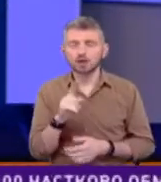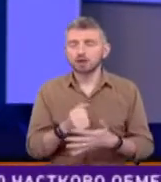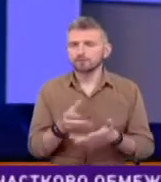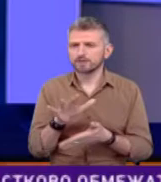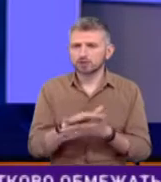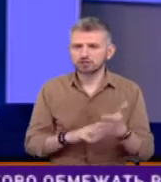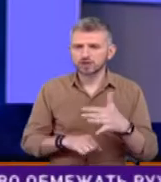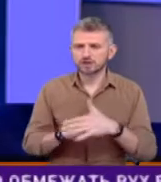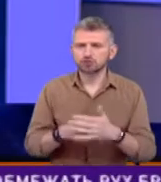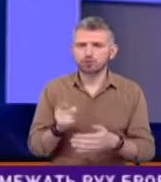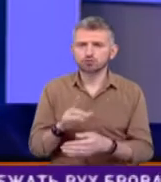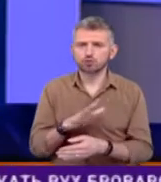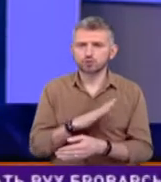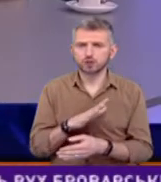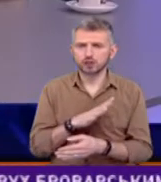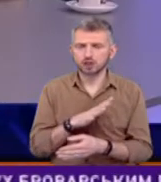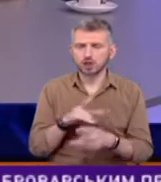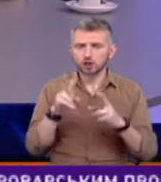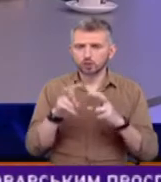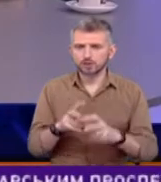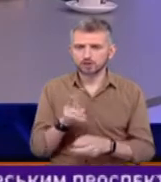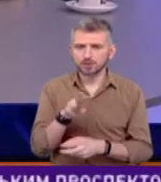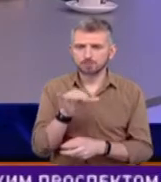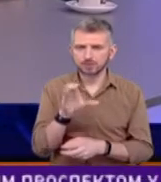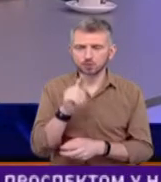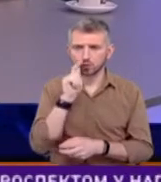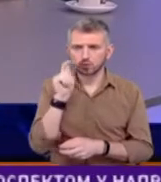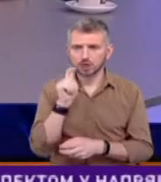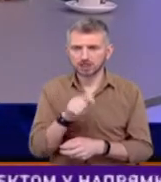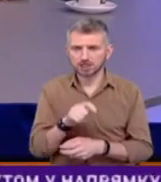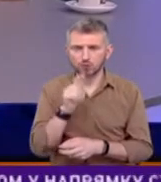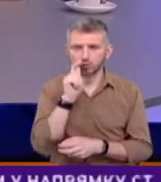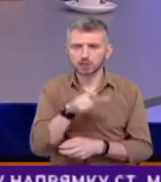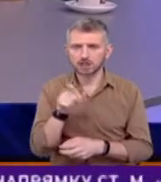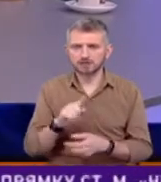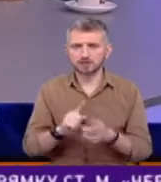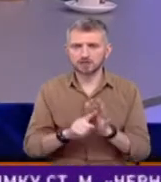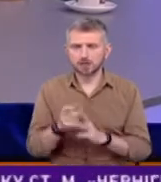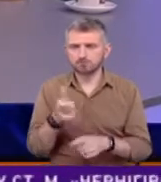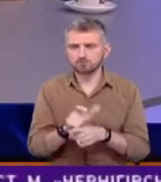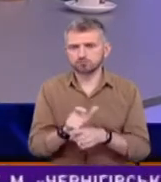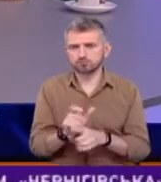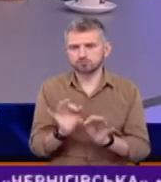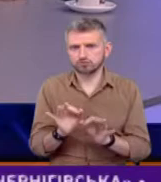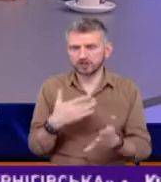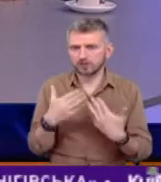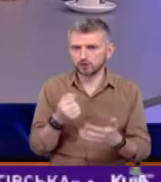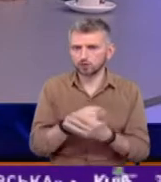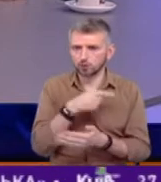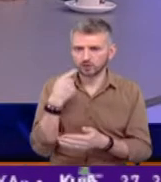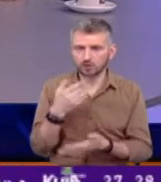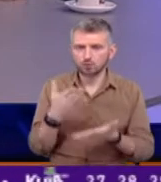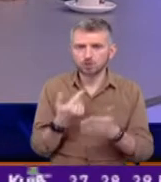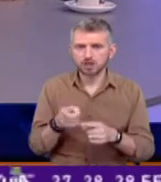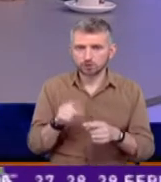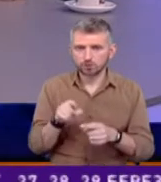пане Анатолію, на тлі того, що були дослідження КМІСу, що Україна стала, українці стали більш прихильно ставитися до росіян. Може, на цій хвилі